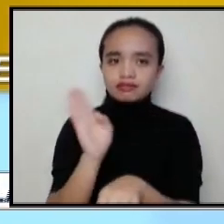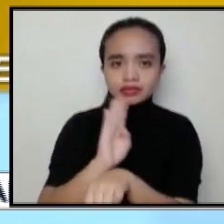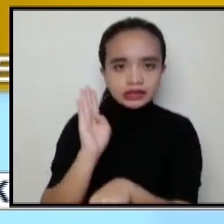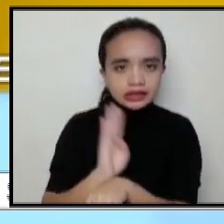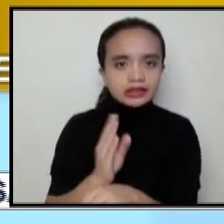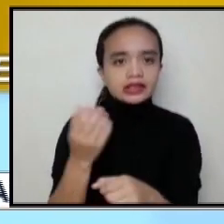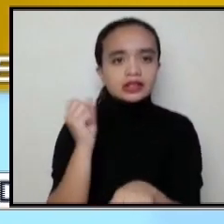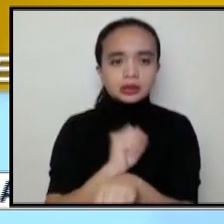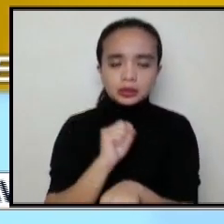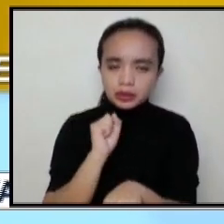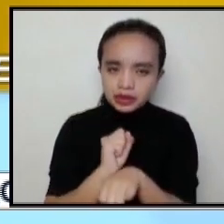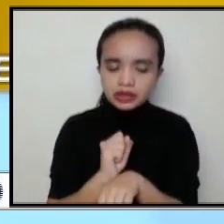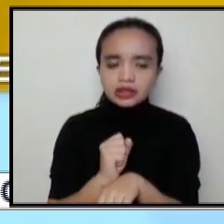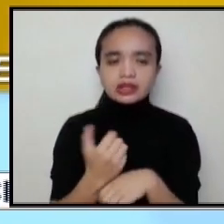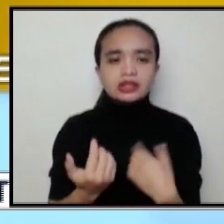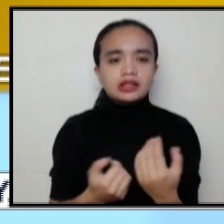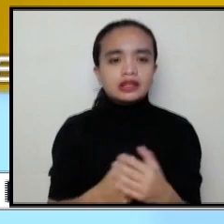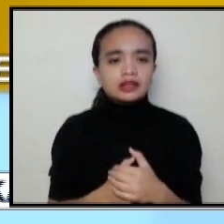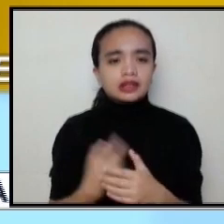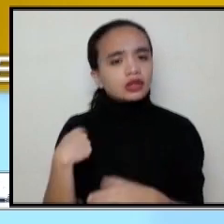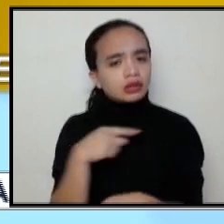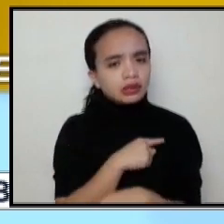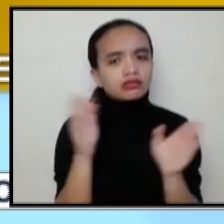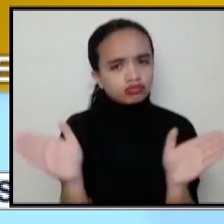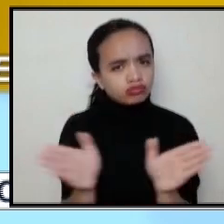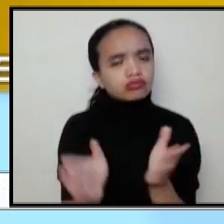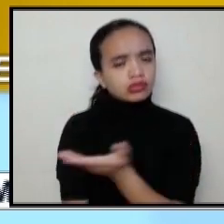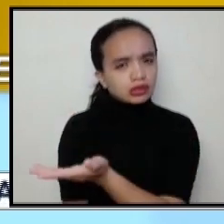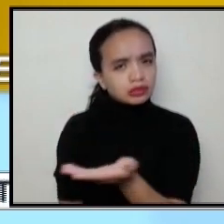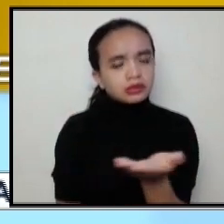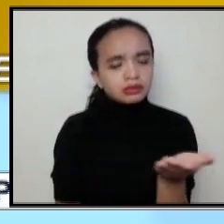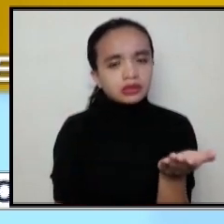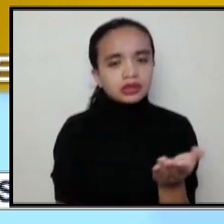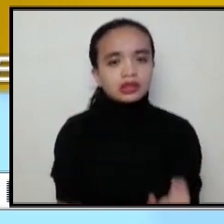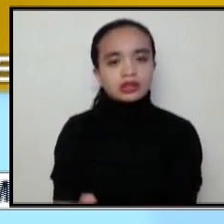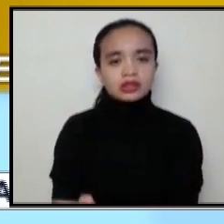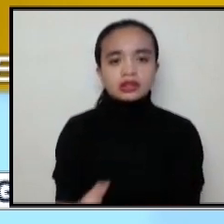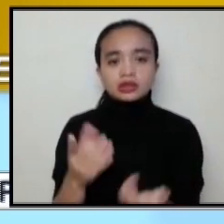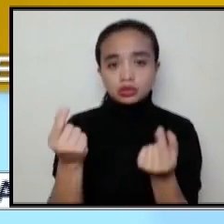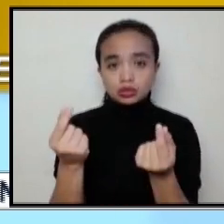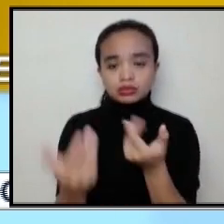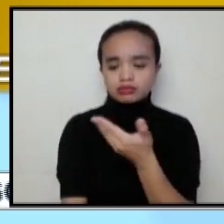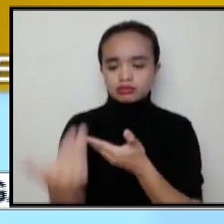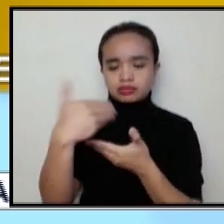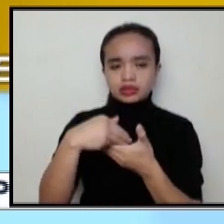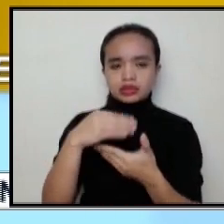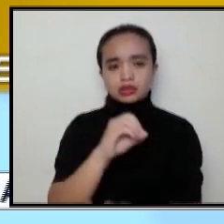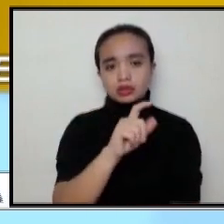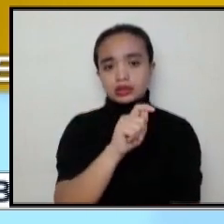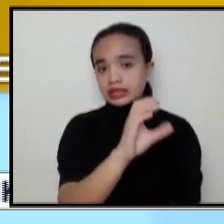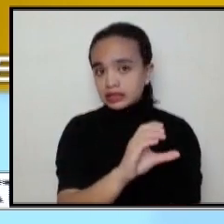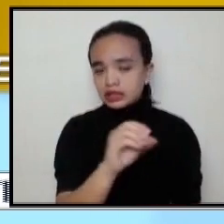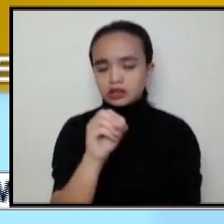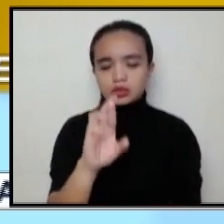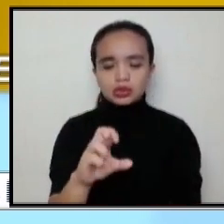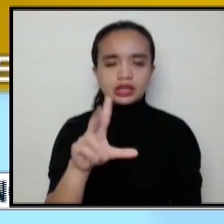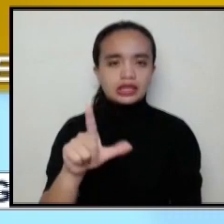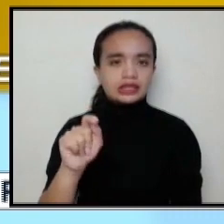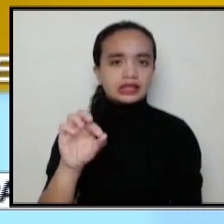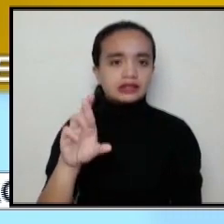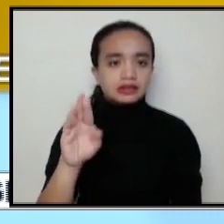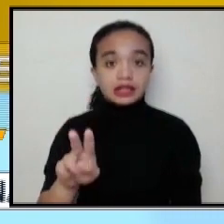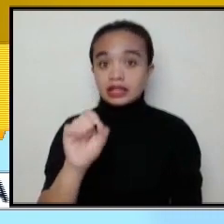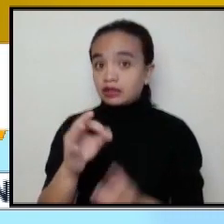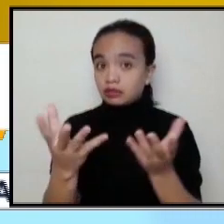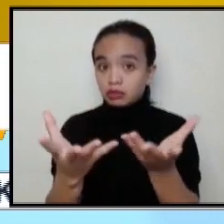So, hinihikayat po namin kayo, pumunta lang sa OTC, sa LTFRP. Kung gusto nyo na paliwanag, magpapaliwanag pa po kami.